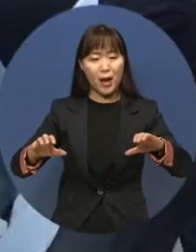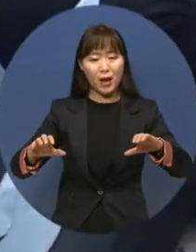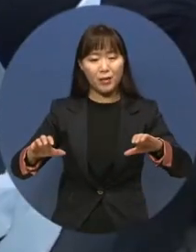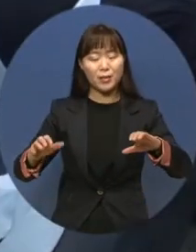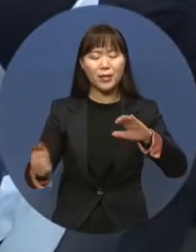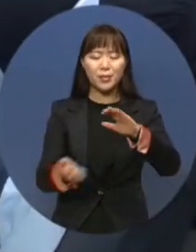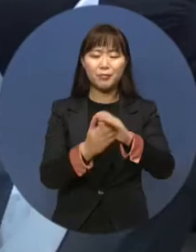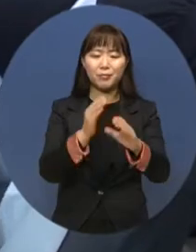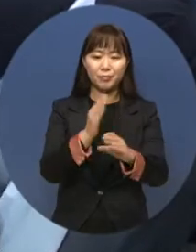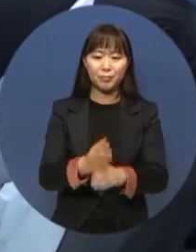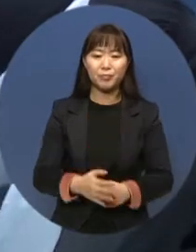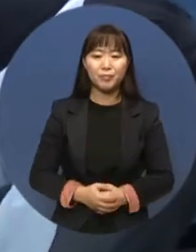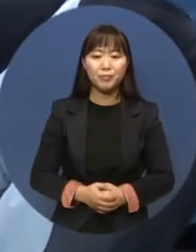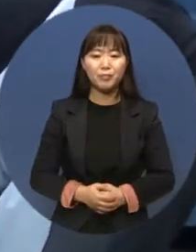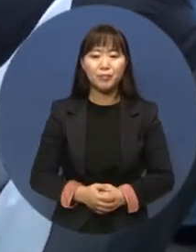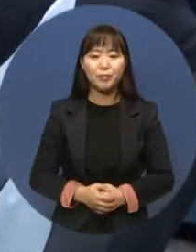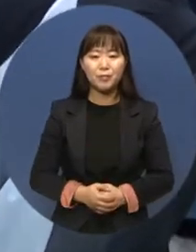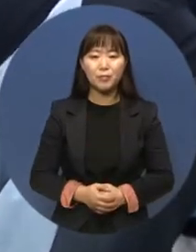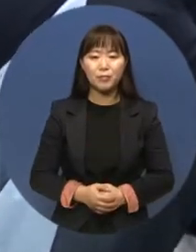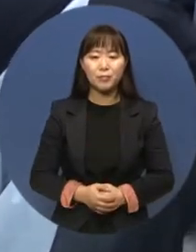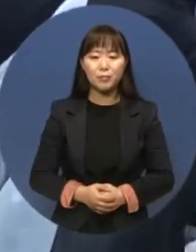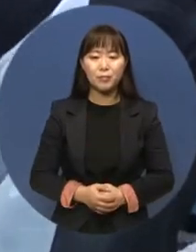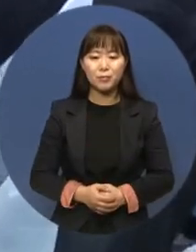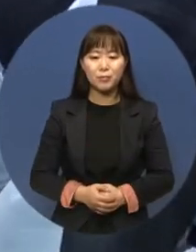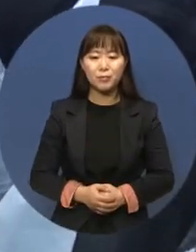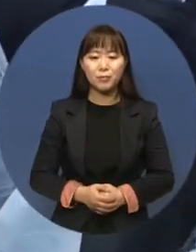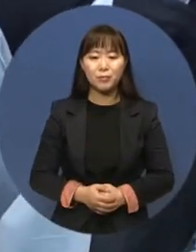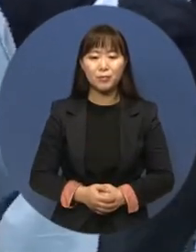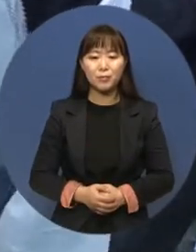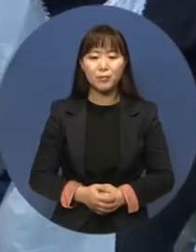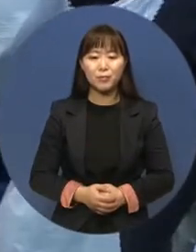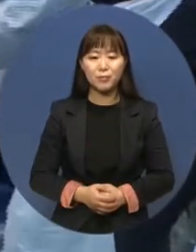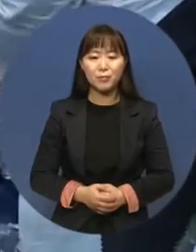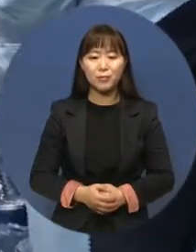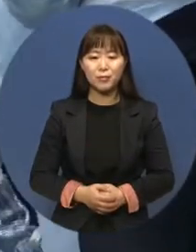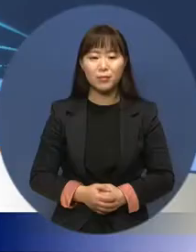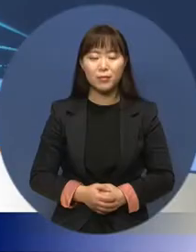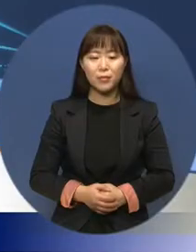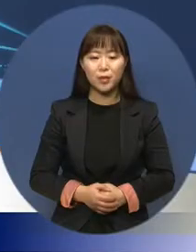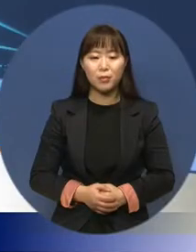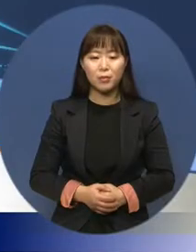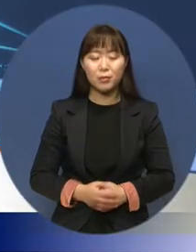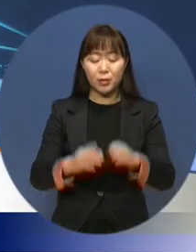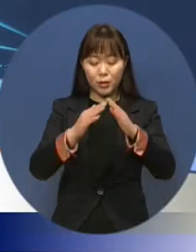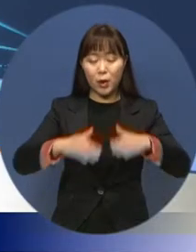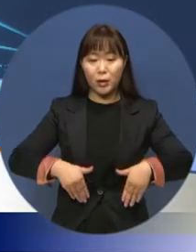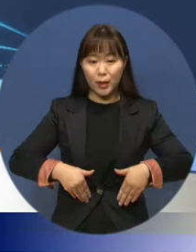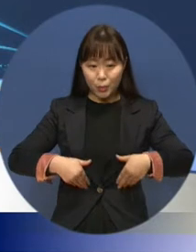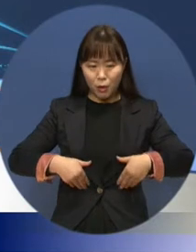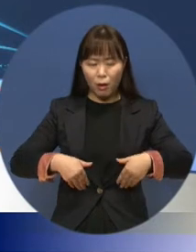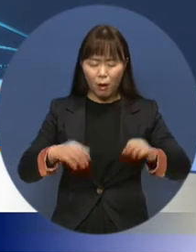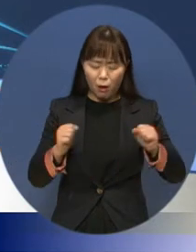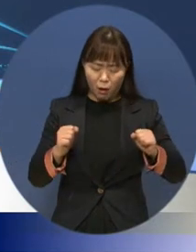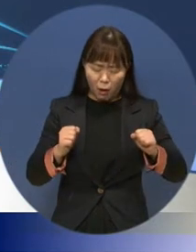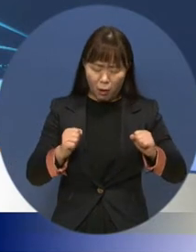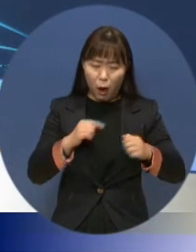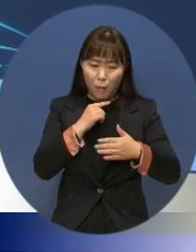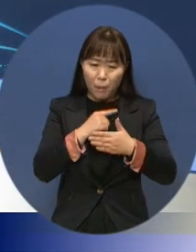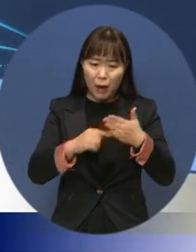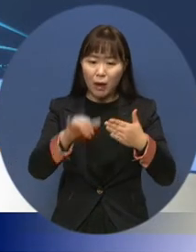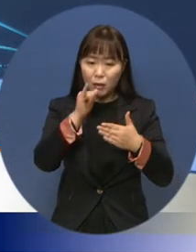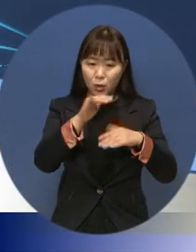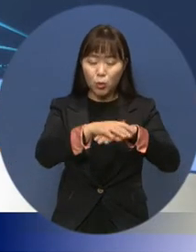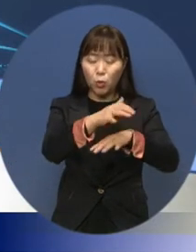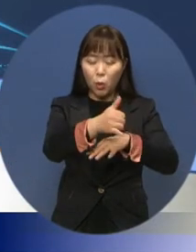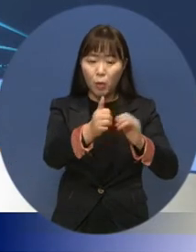만들어가고 있습니다. 복지TV 경기방송 정은선입니다. 전라남도가 한파 피해를 입은 농업인을